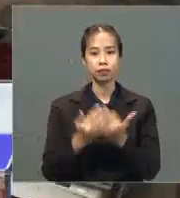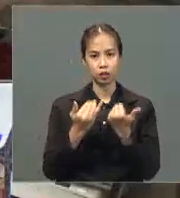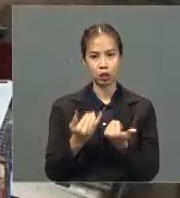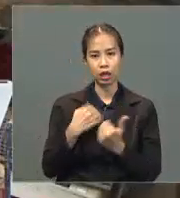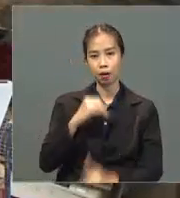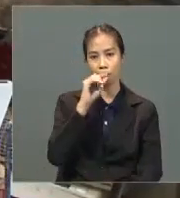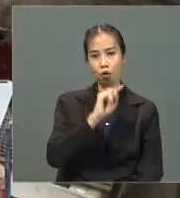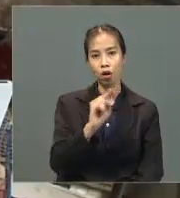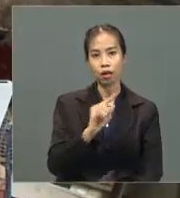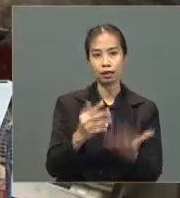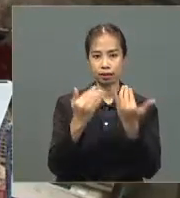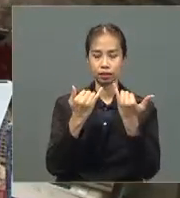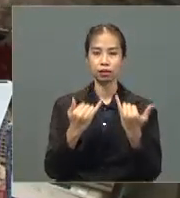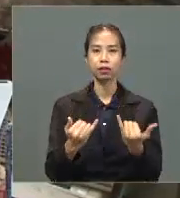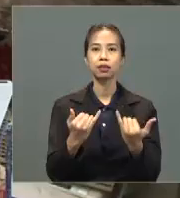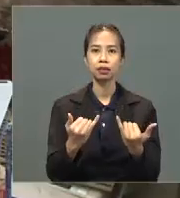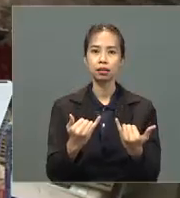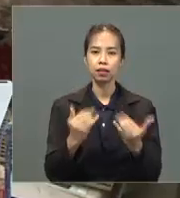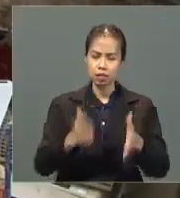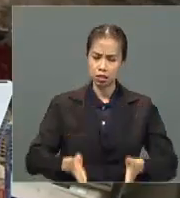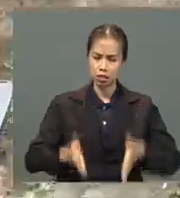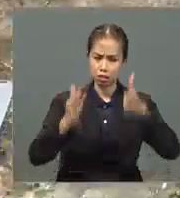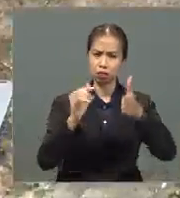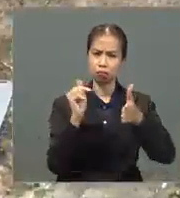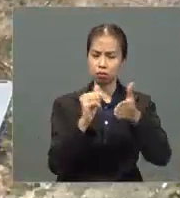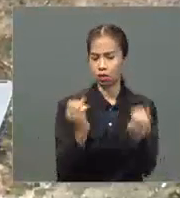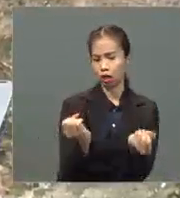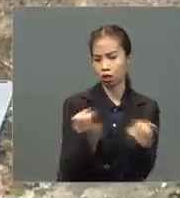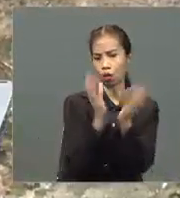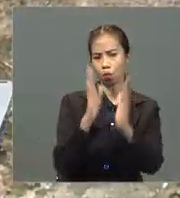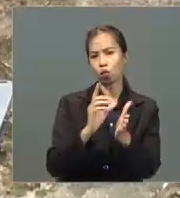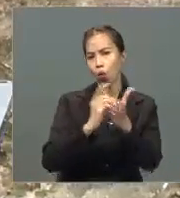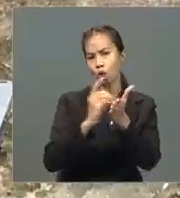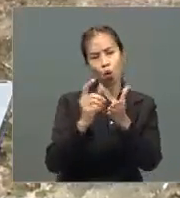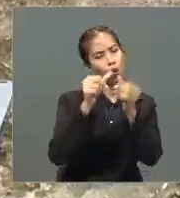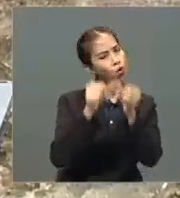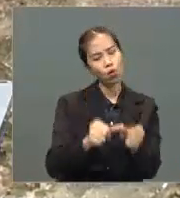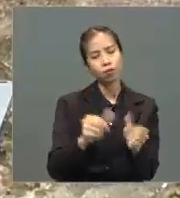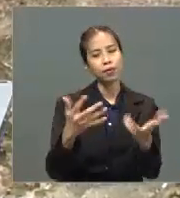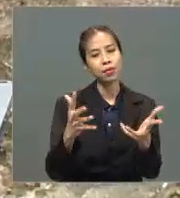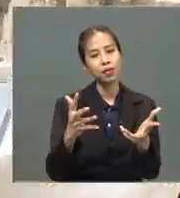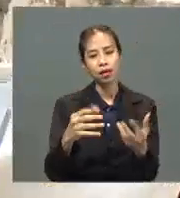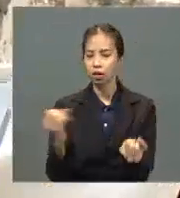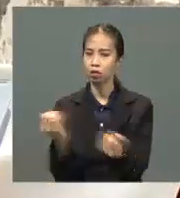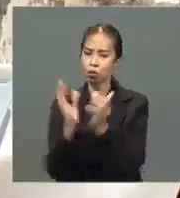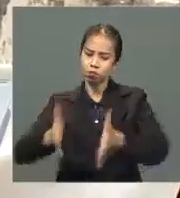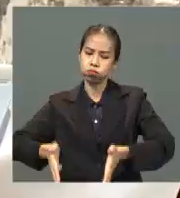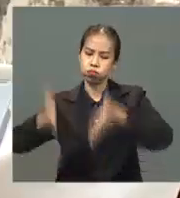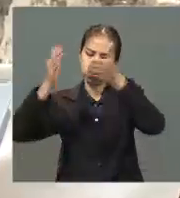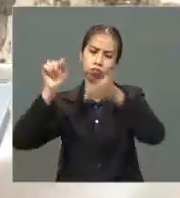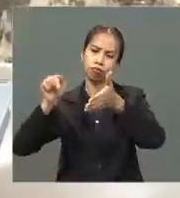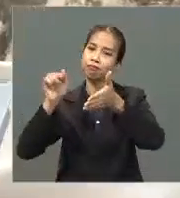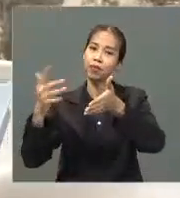ยืนยันข่าวว่าเหตุการณ์ในครั้งนี้ก็ไม่ส่งผลกระทบต่อผู้อยู่อาศัยแล้วก็ไม่ส่งผลกระทบต่อตัวอาคารค่ะ